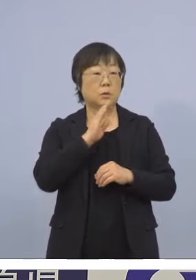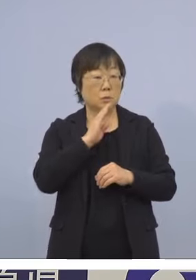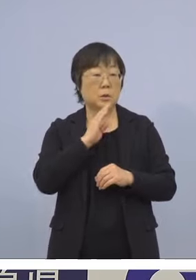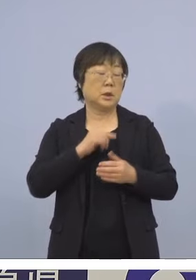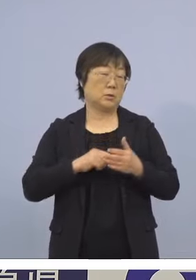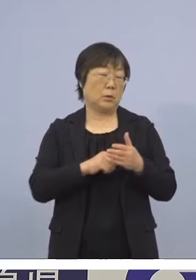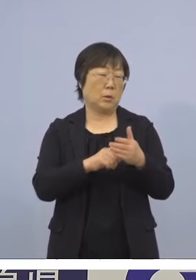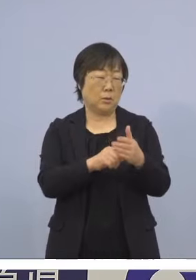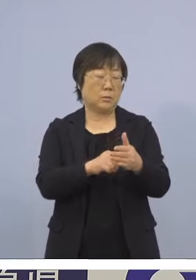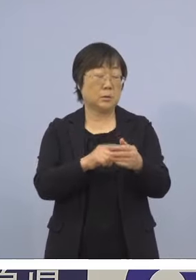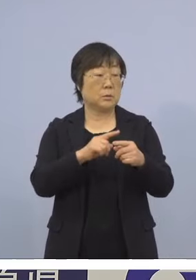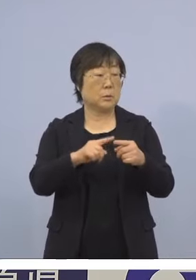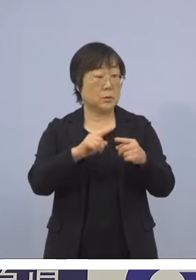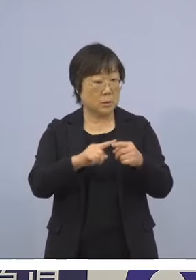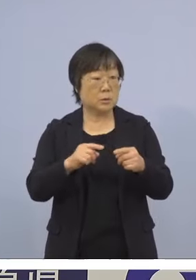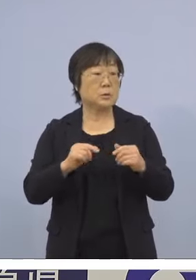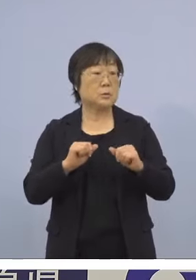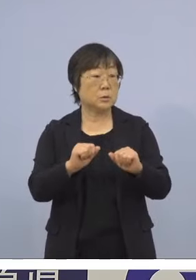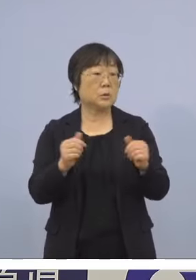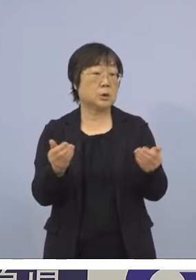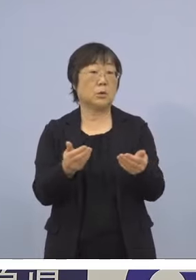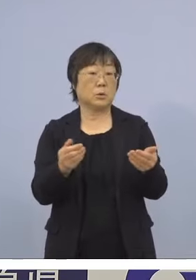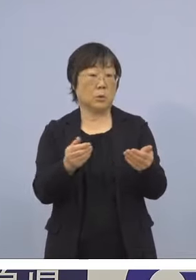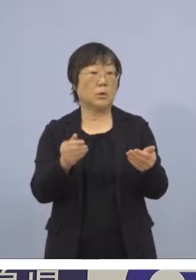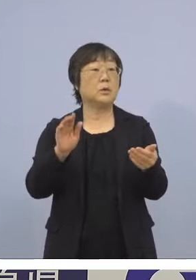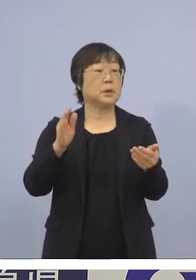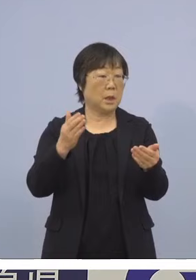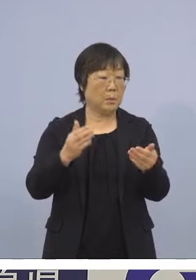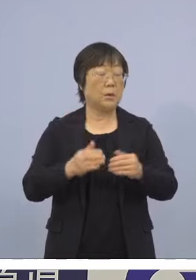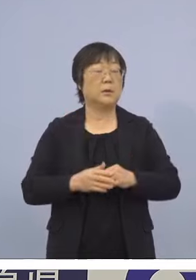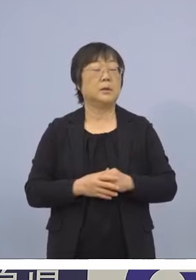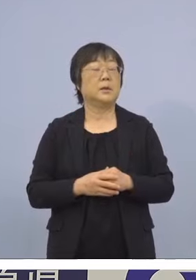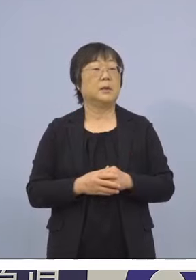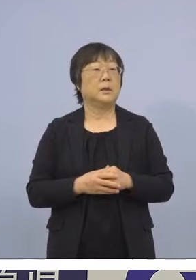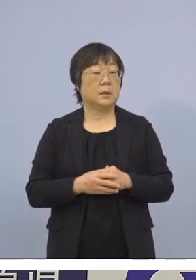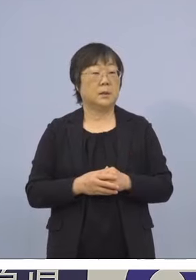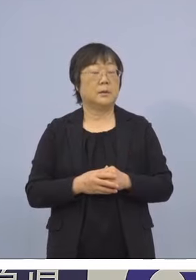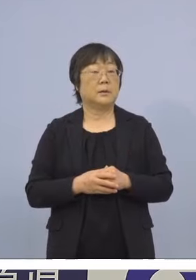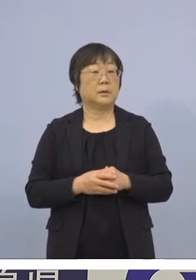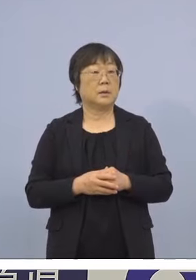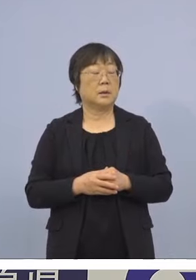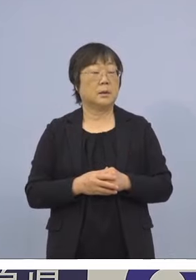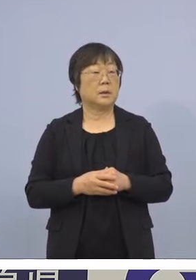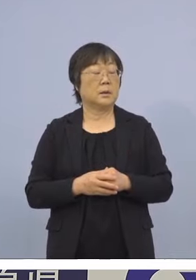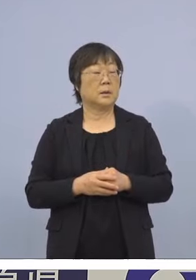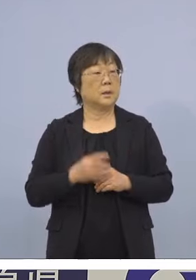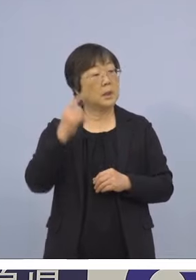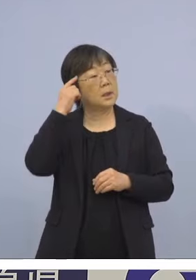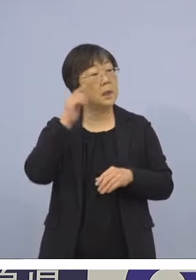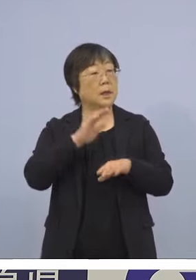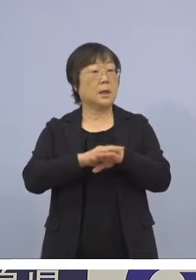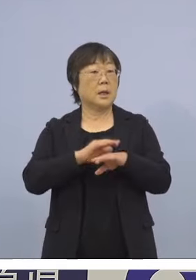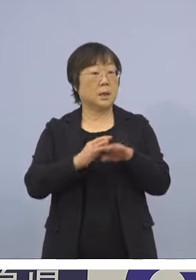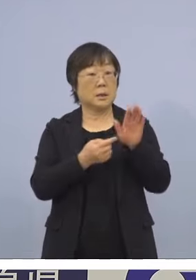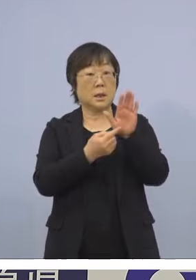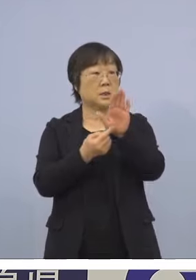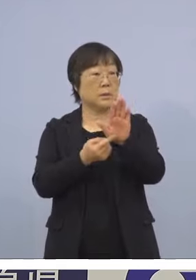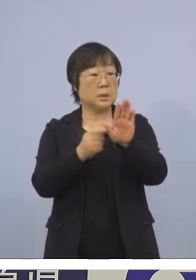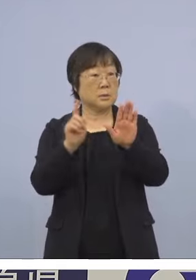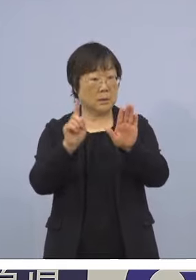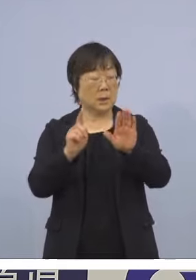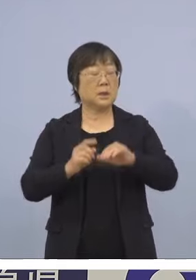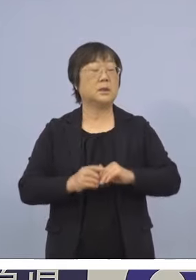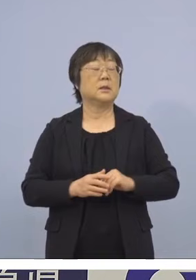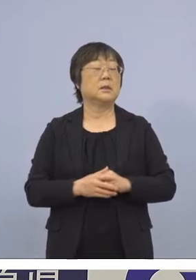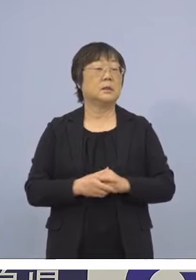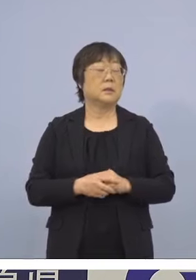な仕事ではございますが、ただ、大きなビジョンに示させていただいている